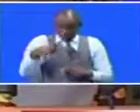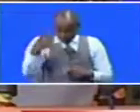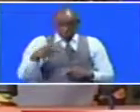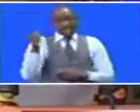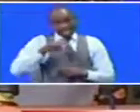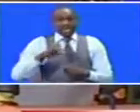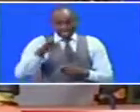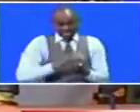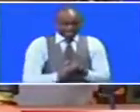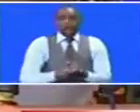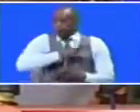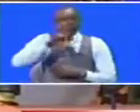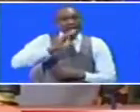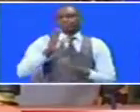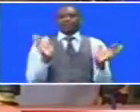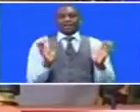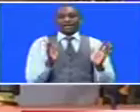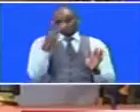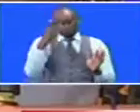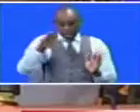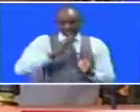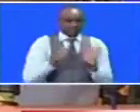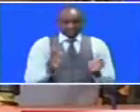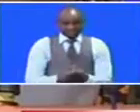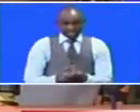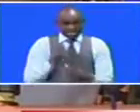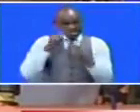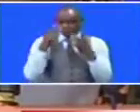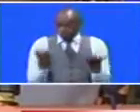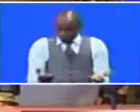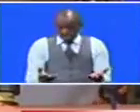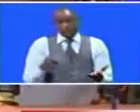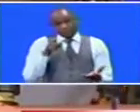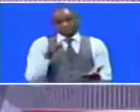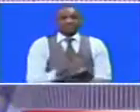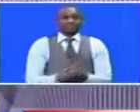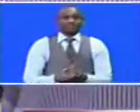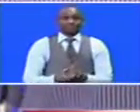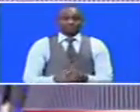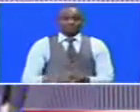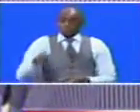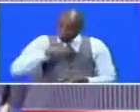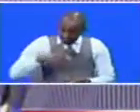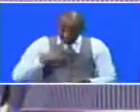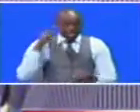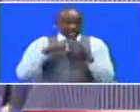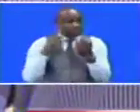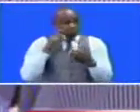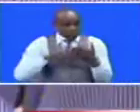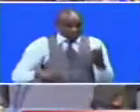the whole county just for purposes of this repeat. We intend to